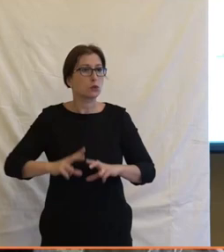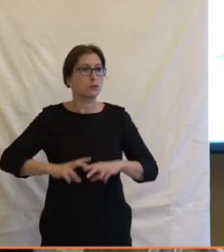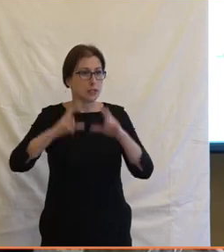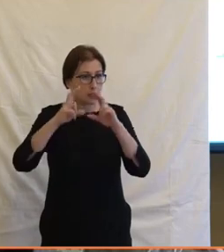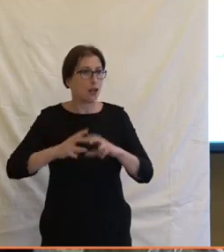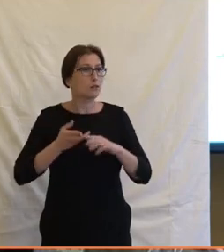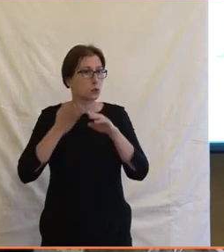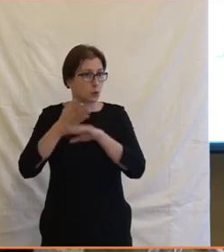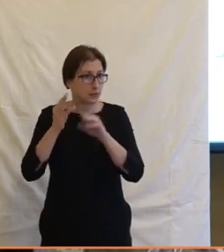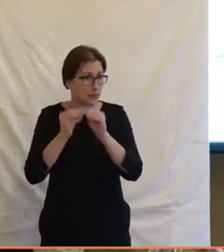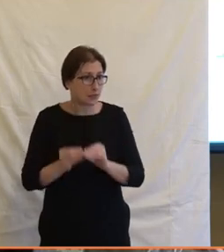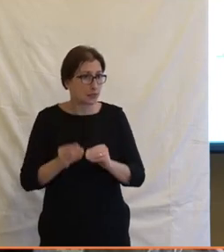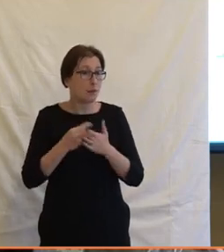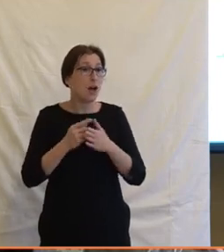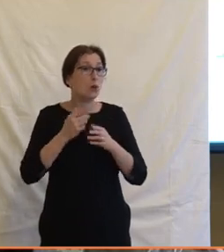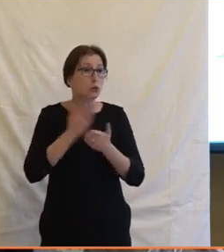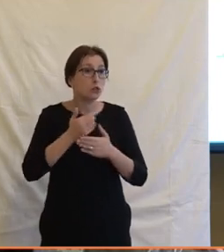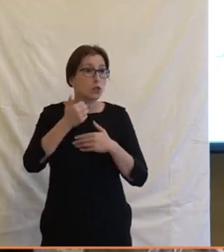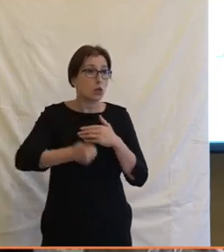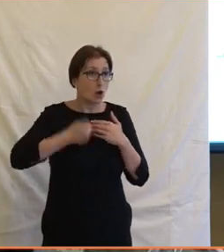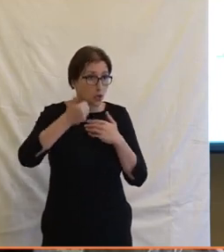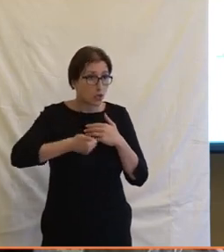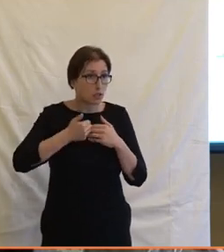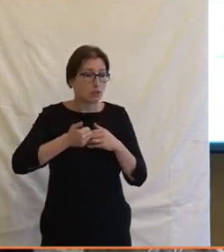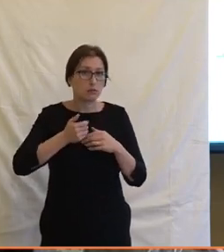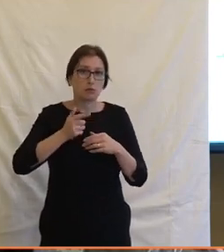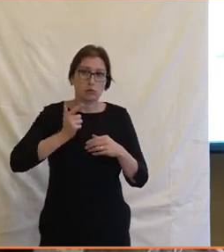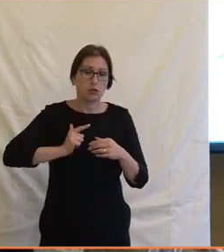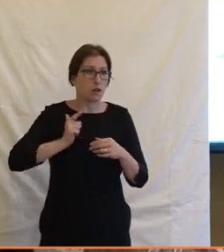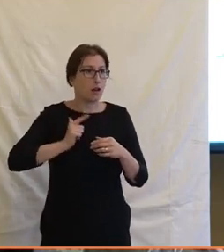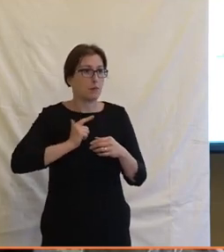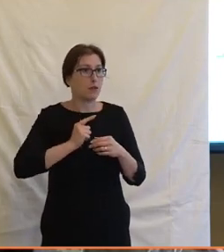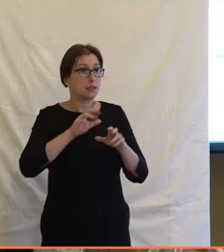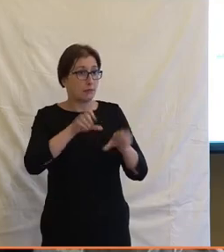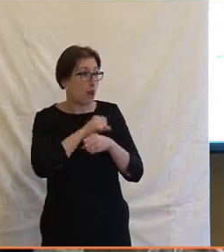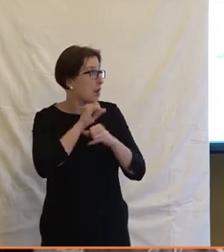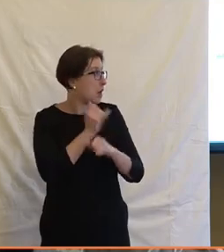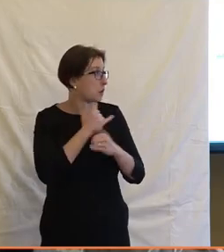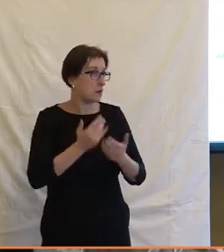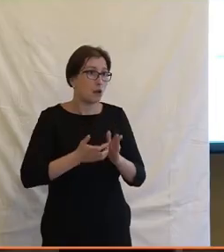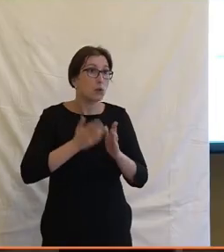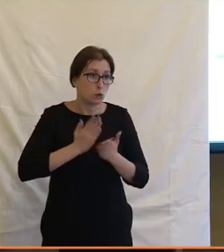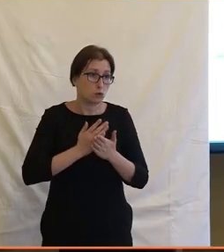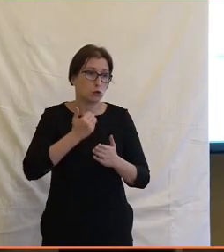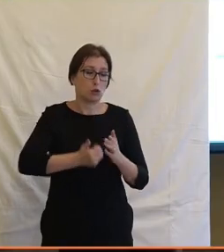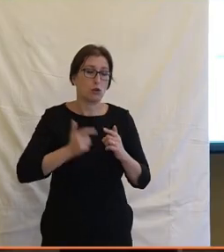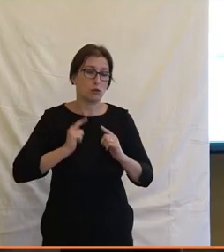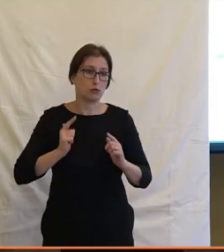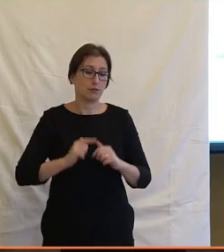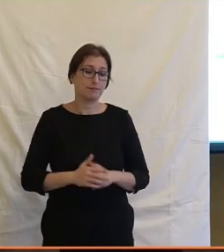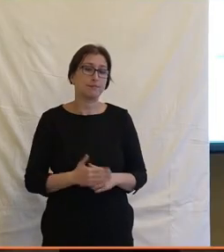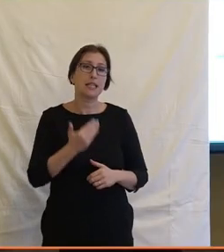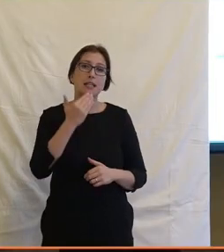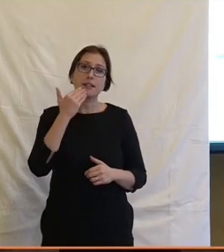na to, než mi to schválí. Takže vlastně musím jako říct, že ty zkušenosti jsou opravdu zajímavé. Děkuji moc za